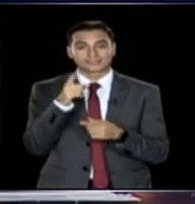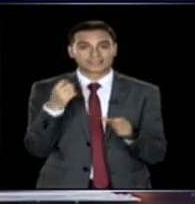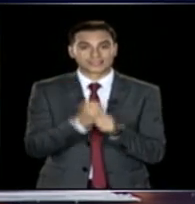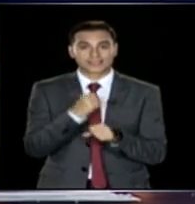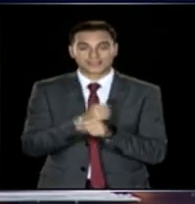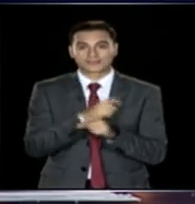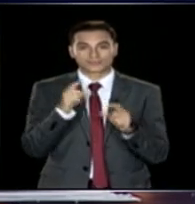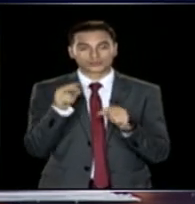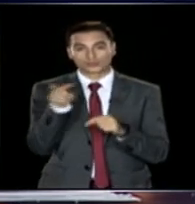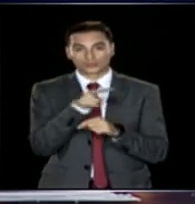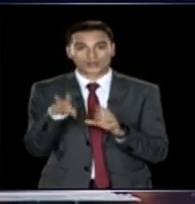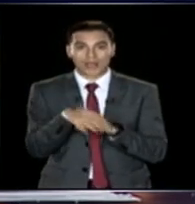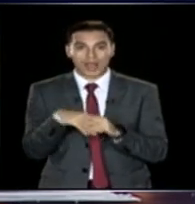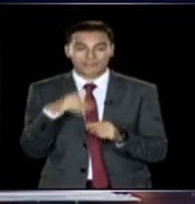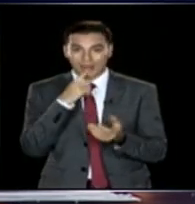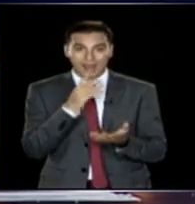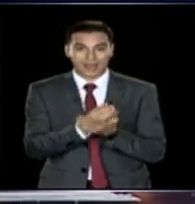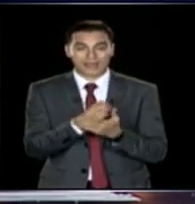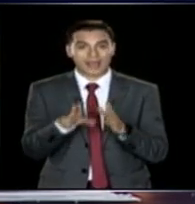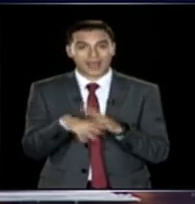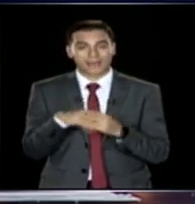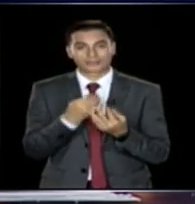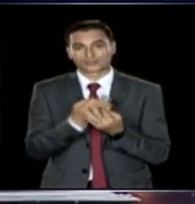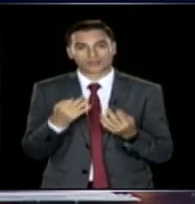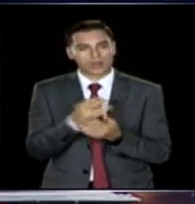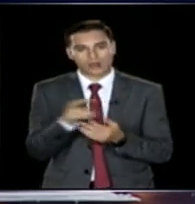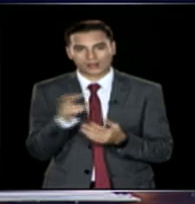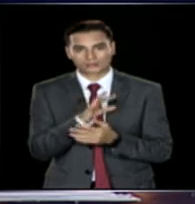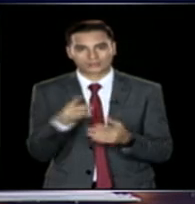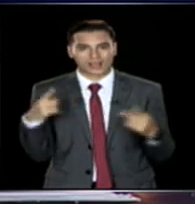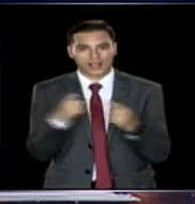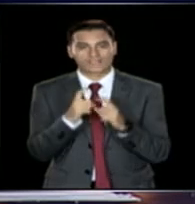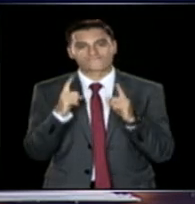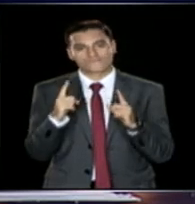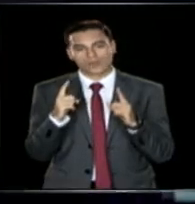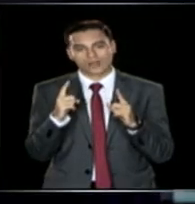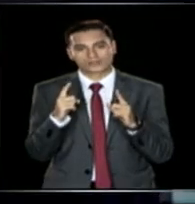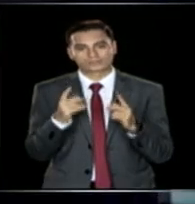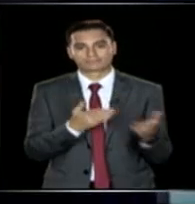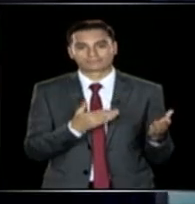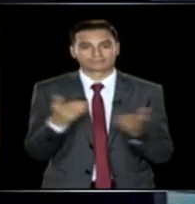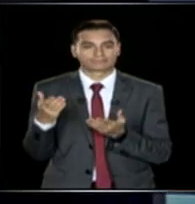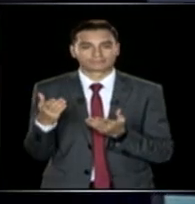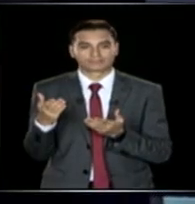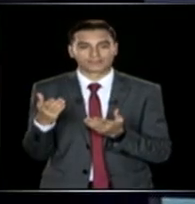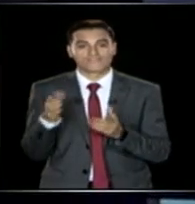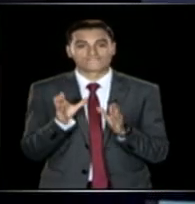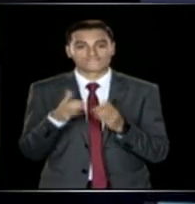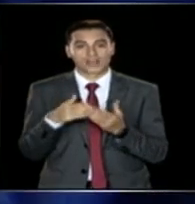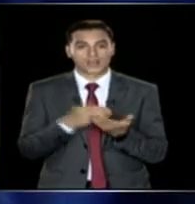هبة، انتوا الاثنين الحقيقة عملتوا اللي عليكم. هدف مقابل هدف. فريق